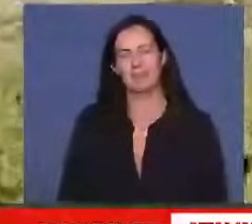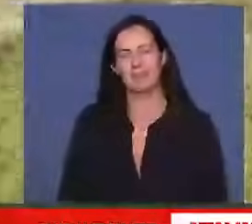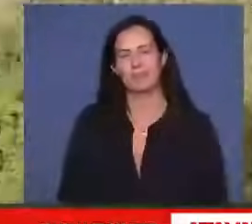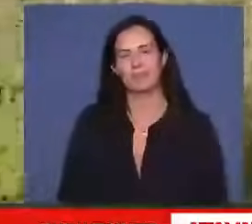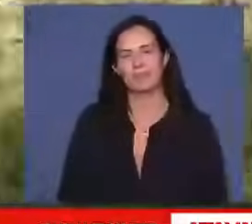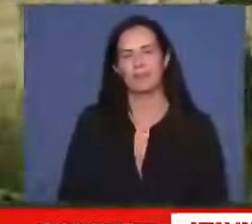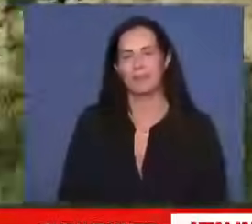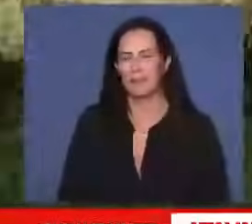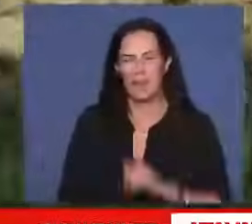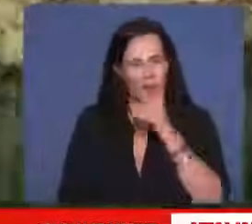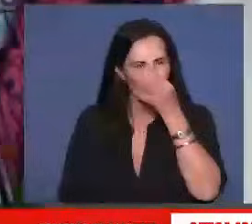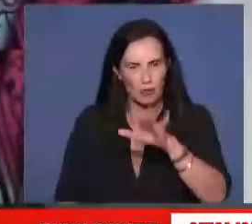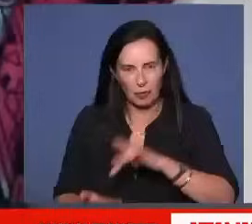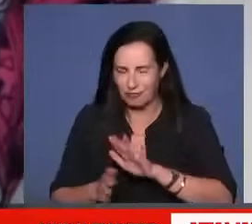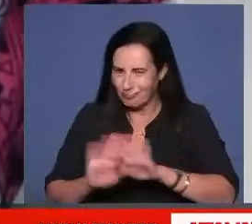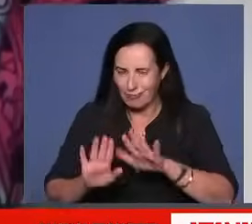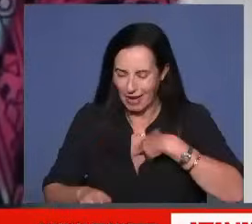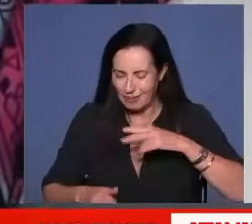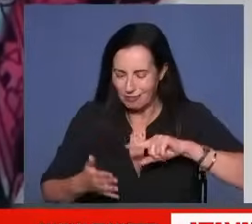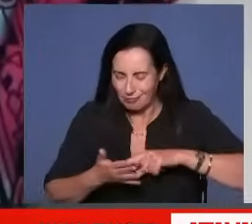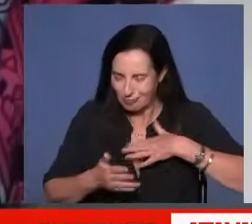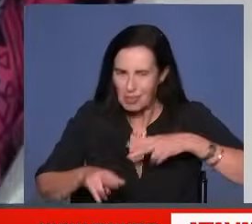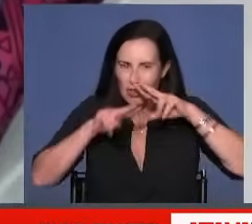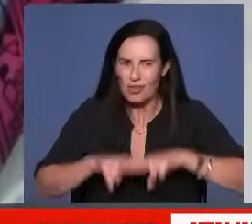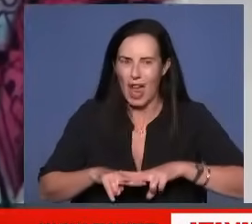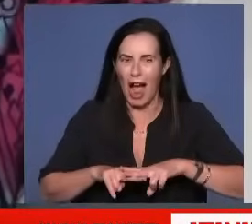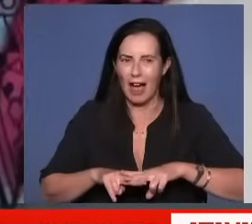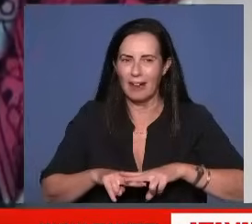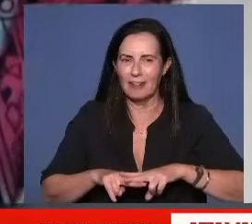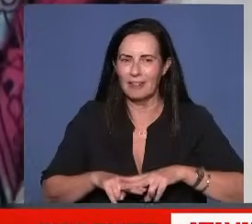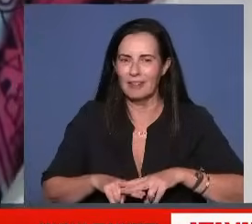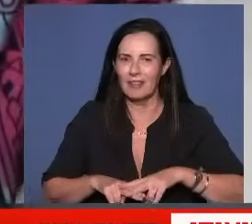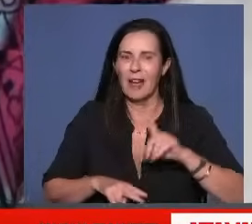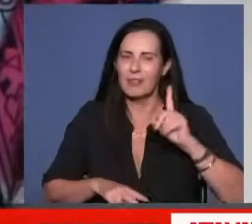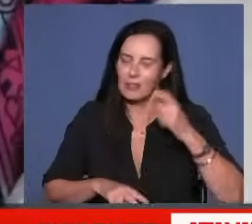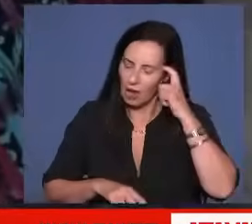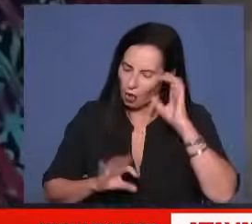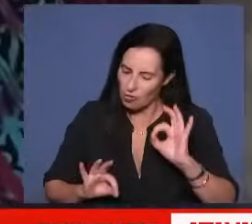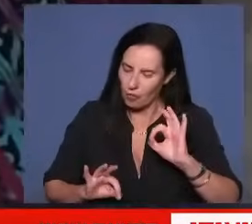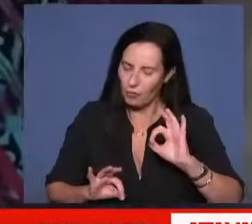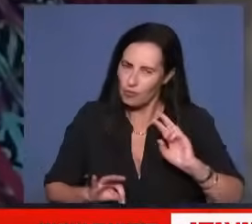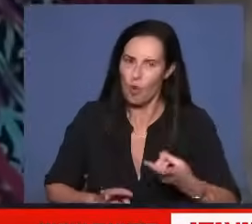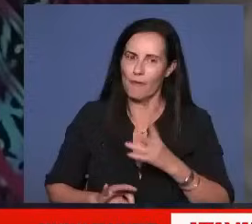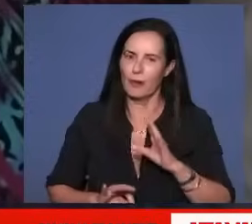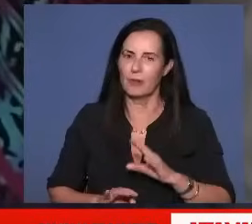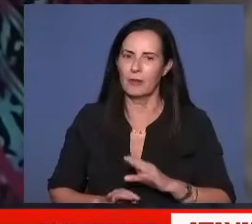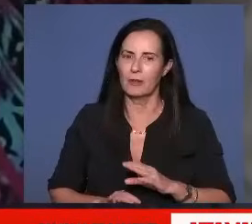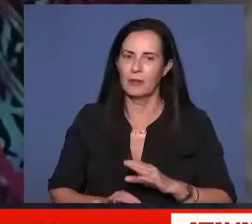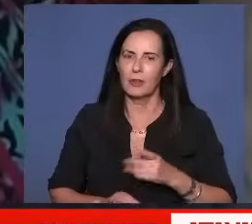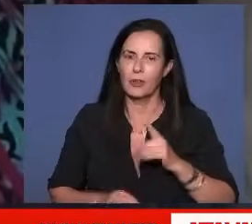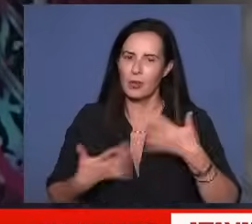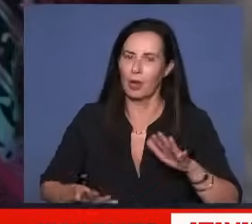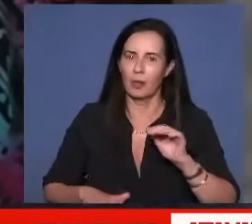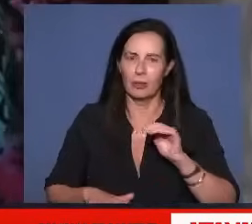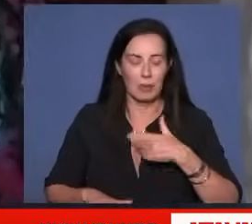אני לא מתכוון לעזוב את המקום, עד משמעית, אני מתכוון להישאר. אבל זה לעשות רגע חושבים מחדש. זה תפס כחולשה לא לחזור לשם,